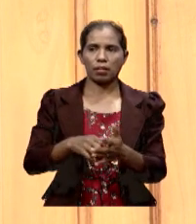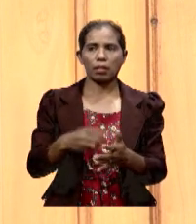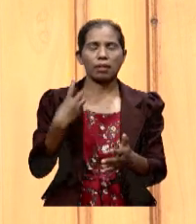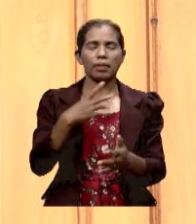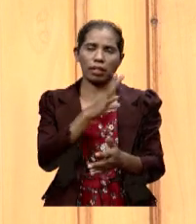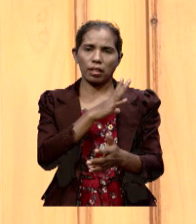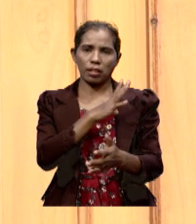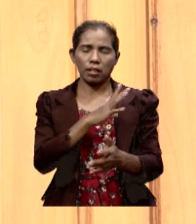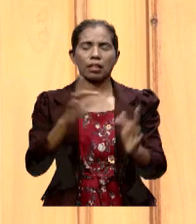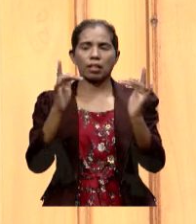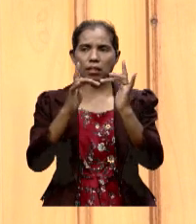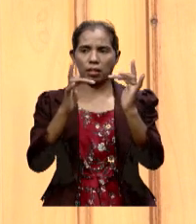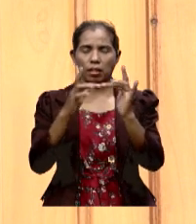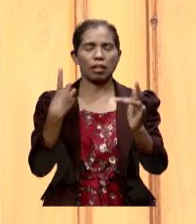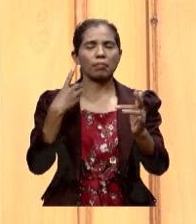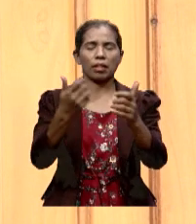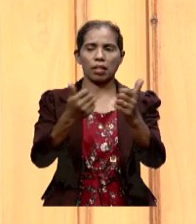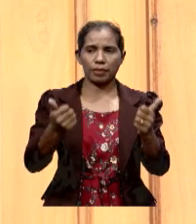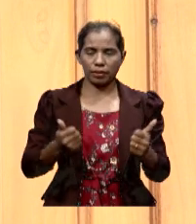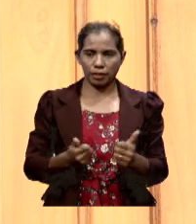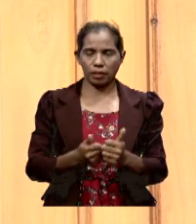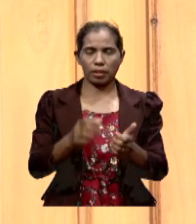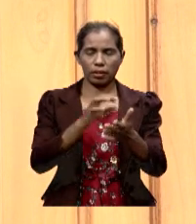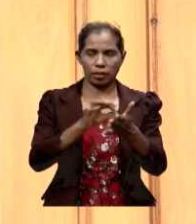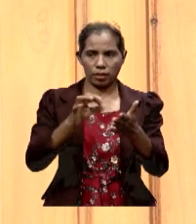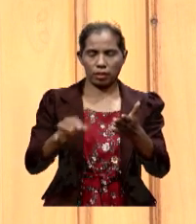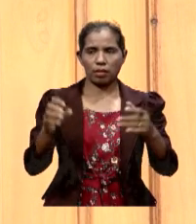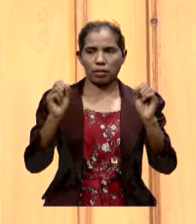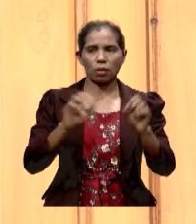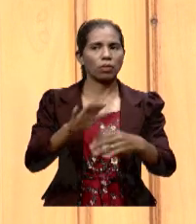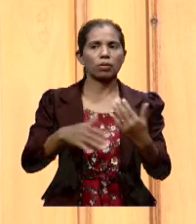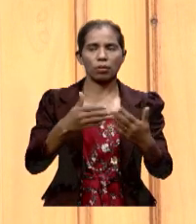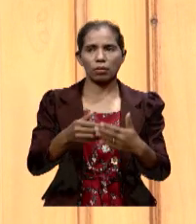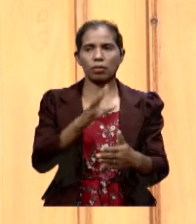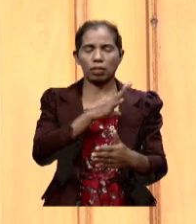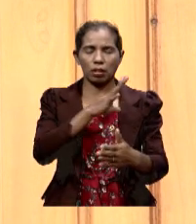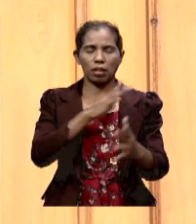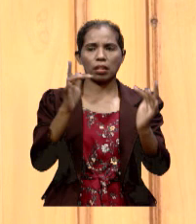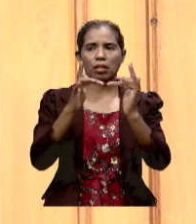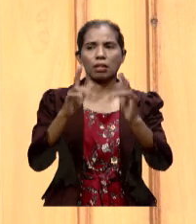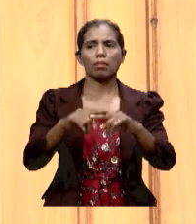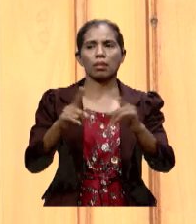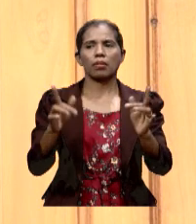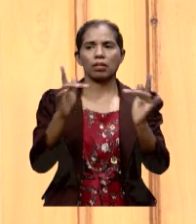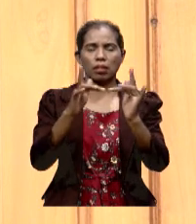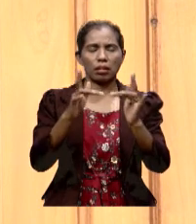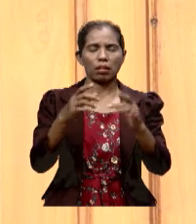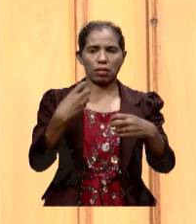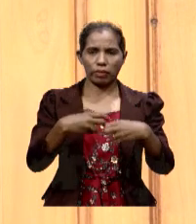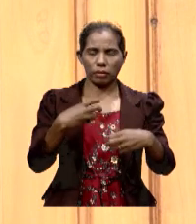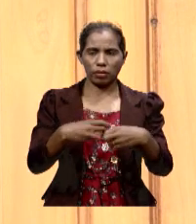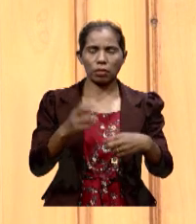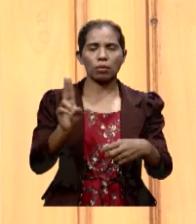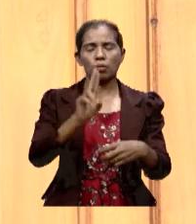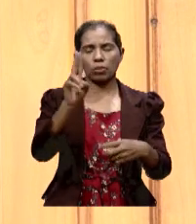internet. Ami agensi si reo nih kono tu isu tiket kami atau lo top up butuh tu nih internet. Mas internet na awara purely gasta